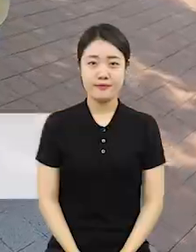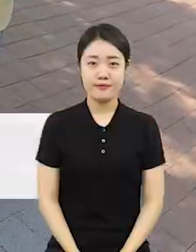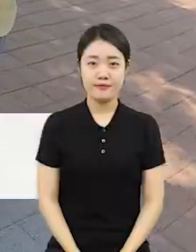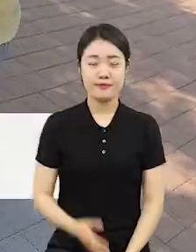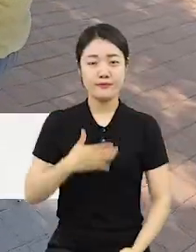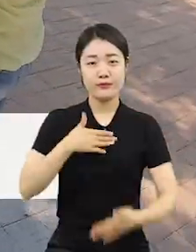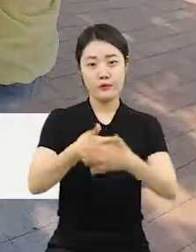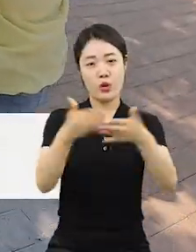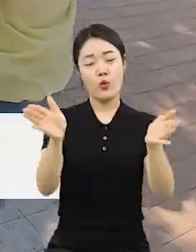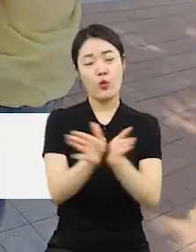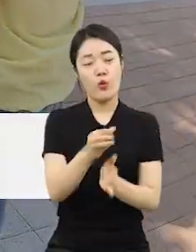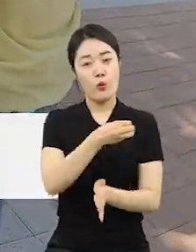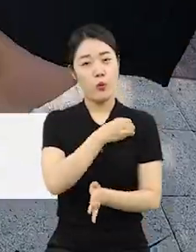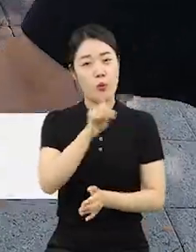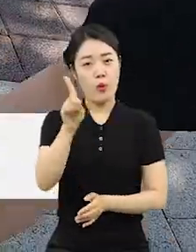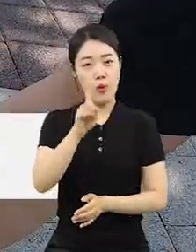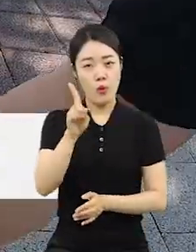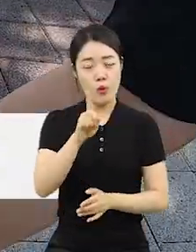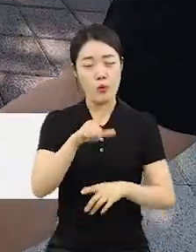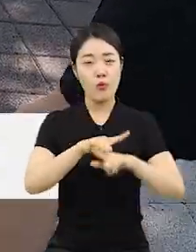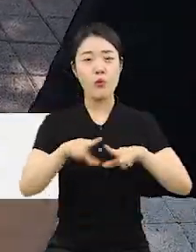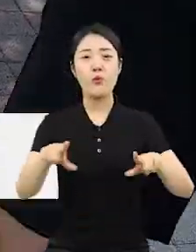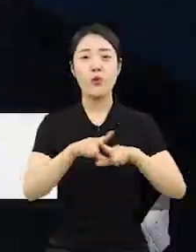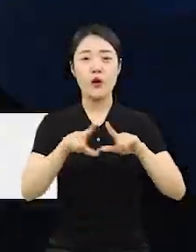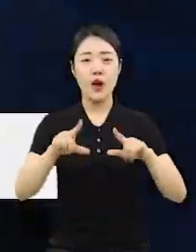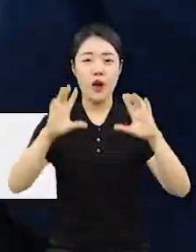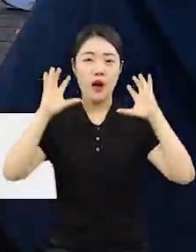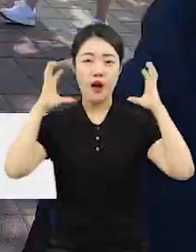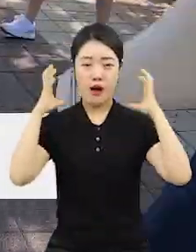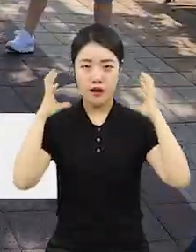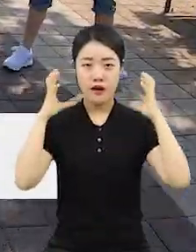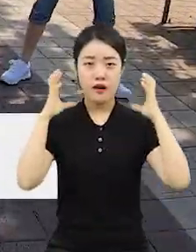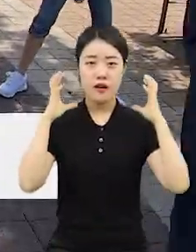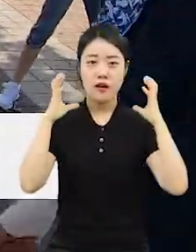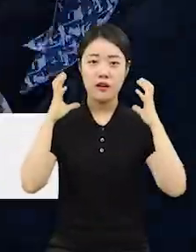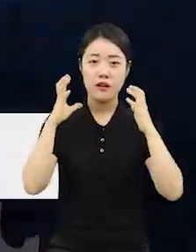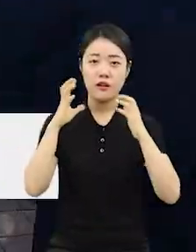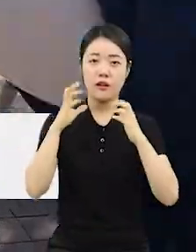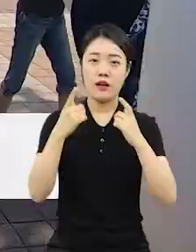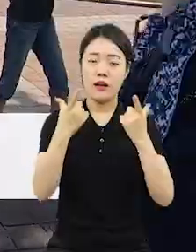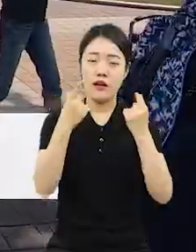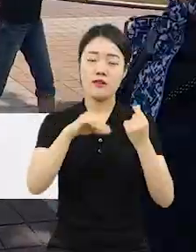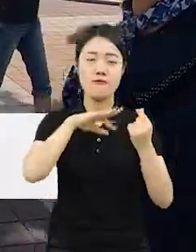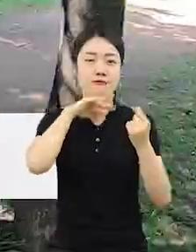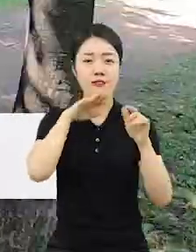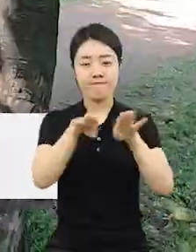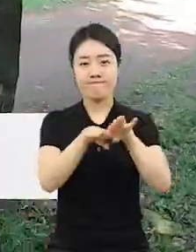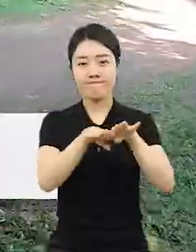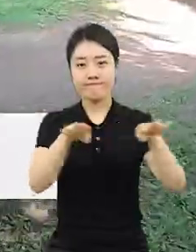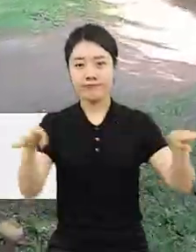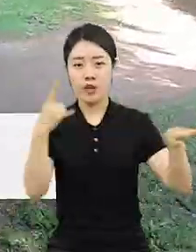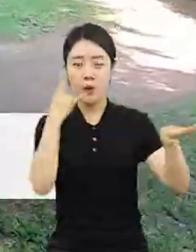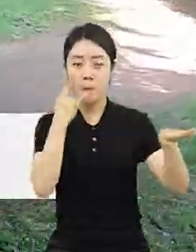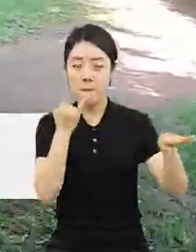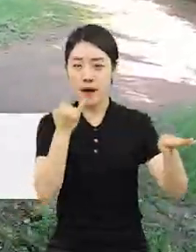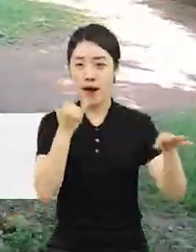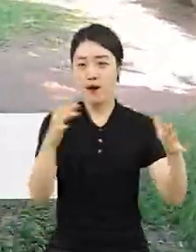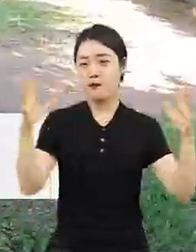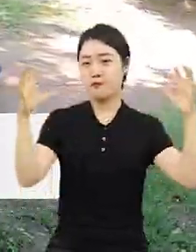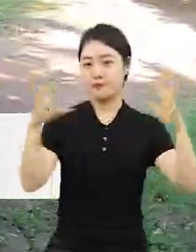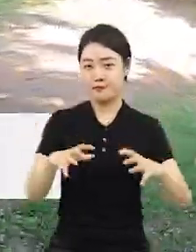저희 동아리 회원들은 보통 이제 아이가 그 같은 나이 또래 엄마들끼리